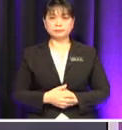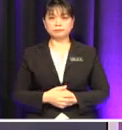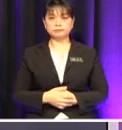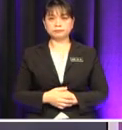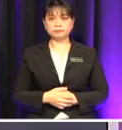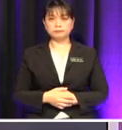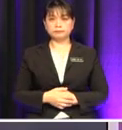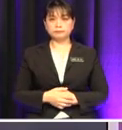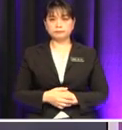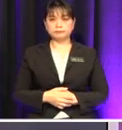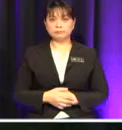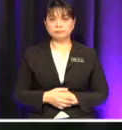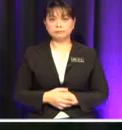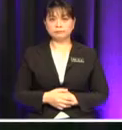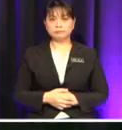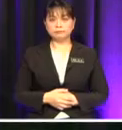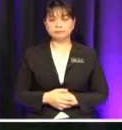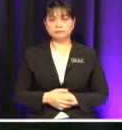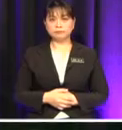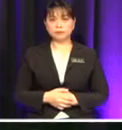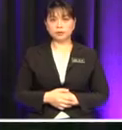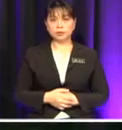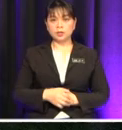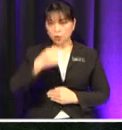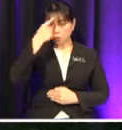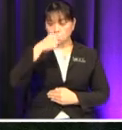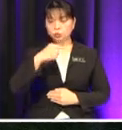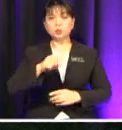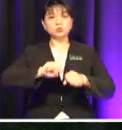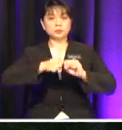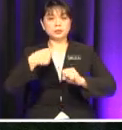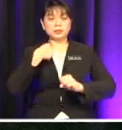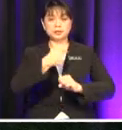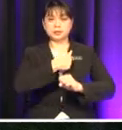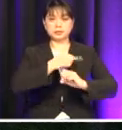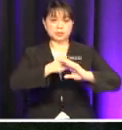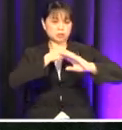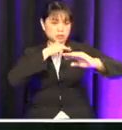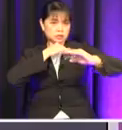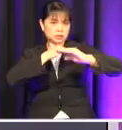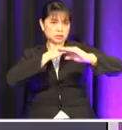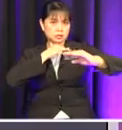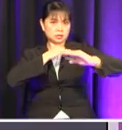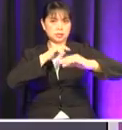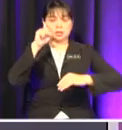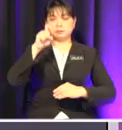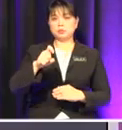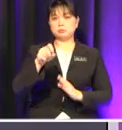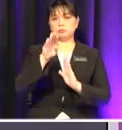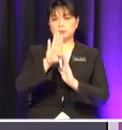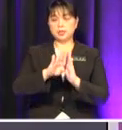murid-murid Oke untuk supaya kita Stable Oke perlu berada pada garis grafiti